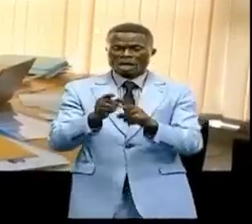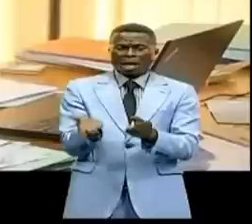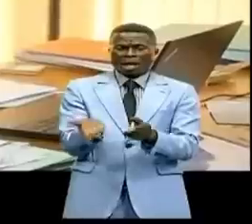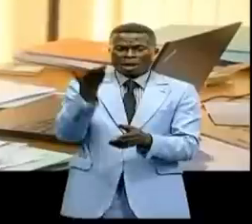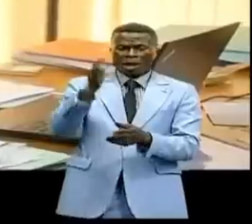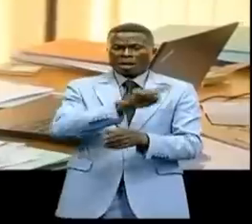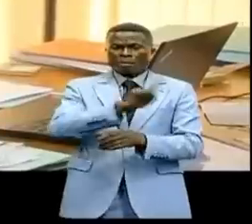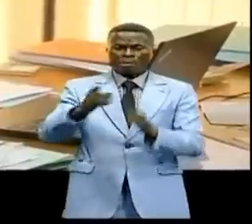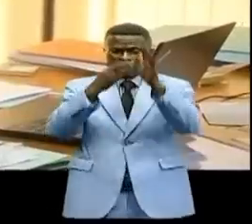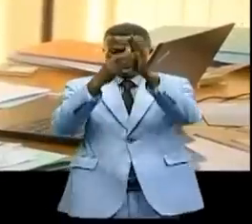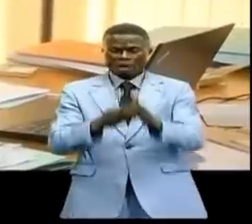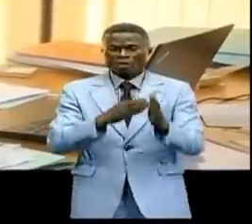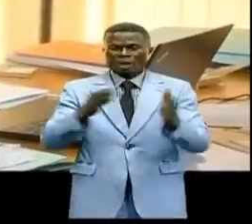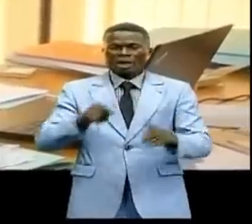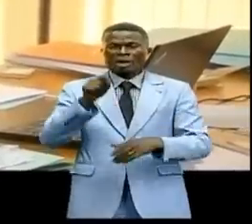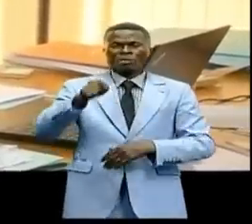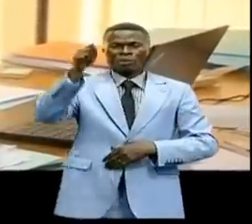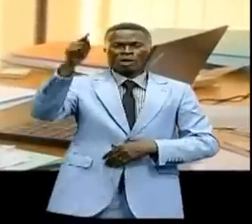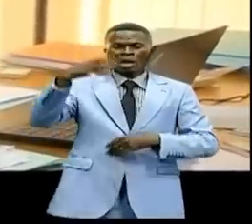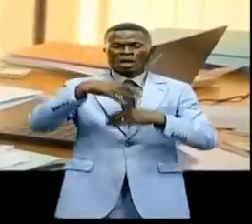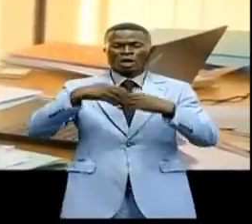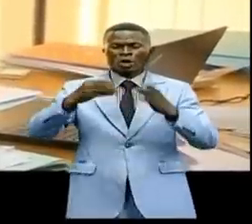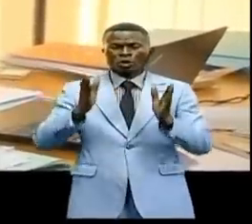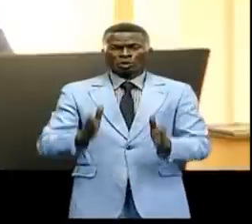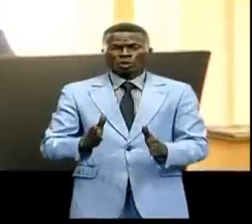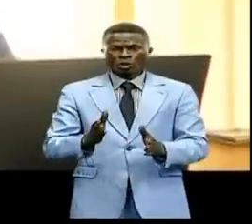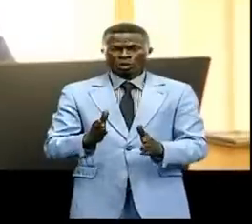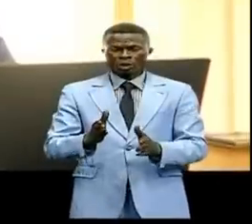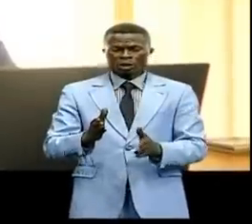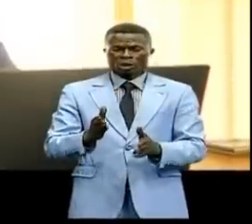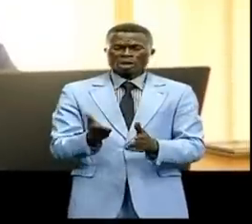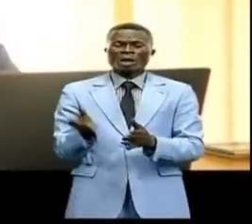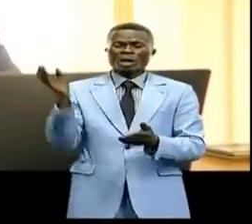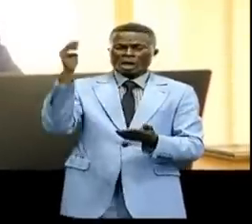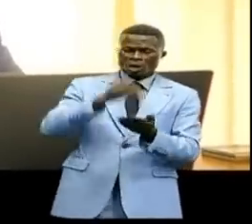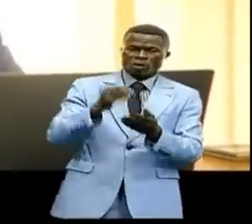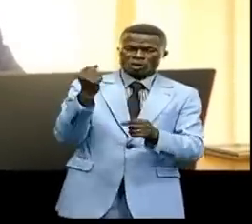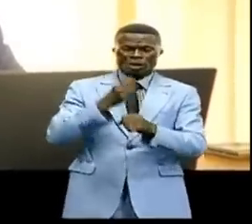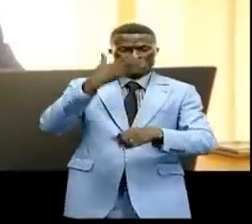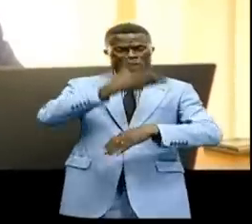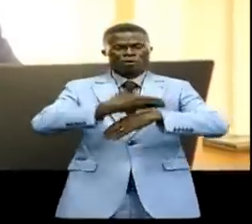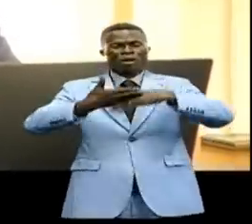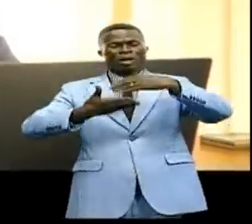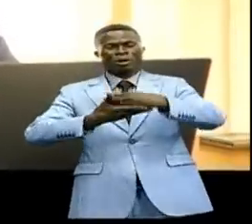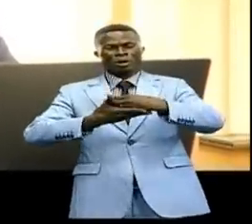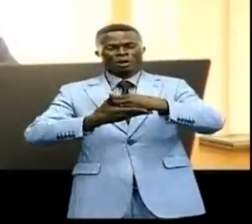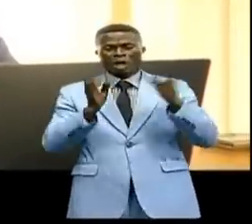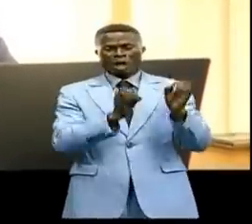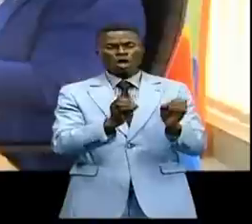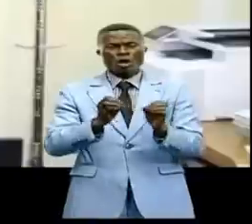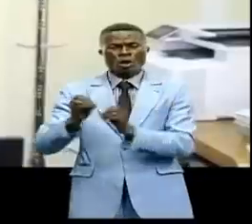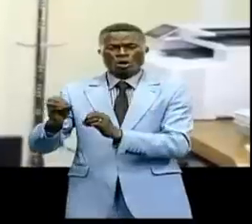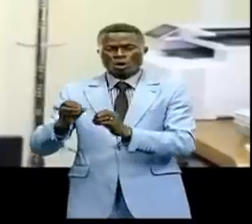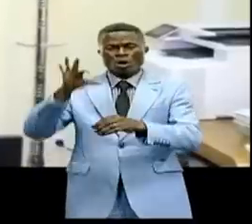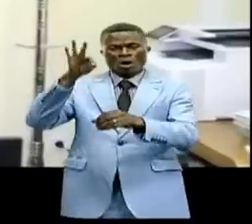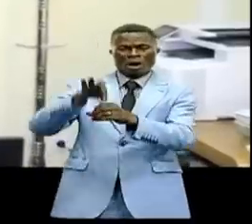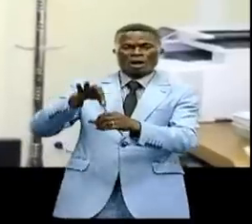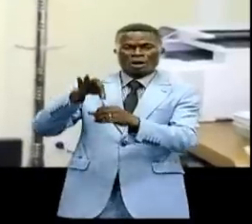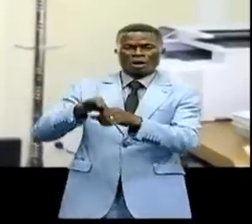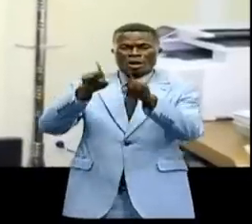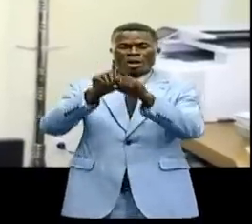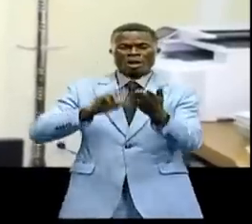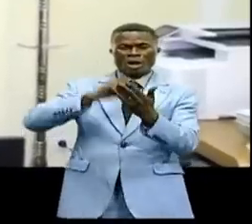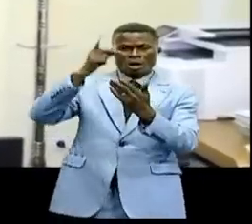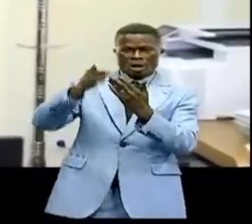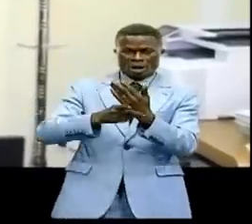1 986 milliards de francs congolais qui sera entre autres alloué aux travaux d'infrastructure, à l'organisation des élections et au